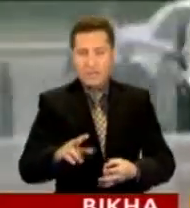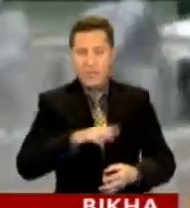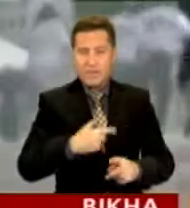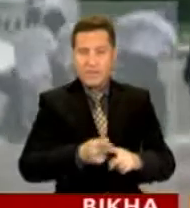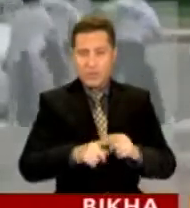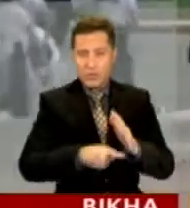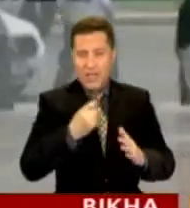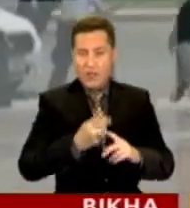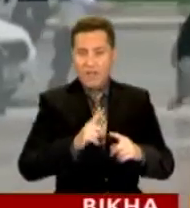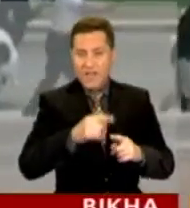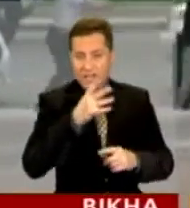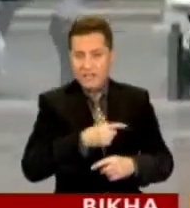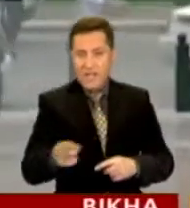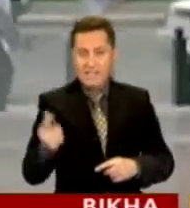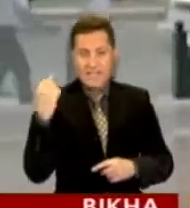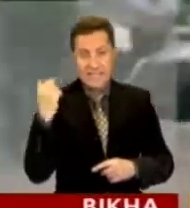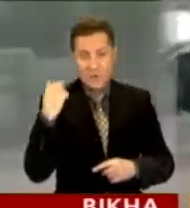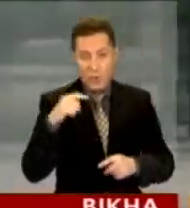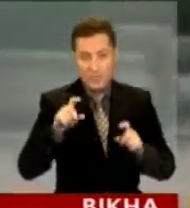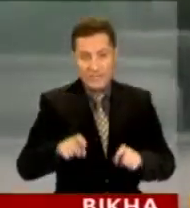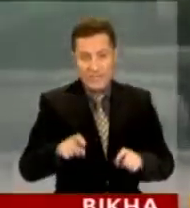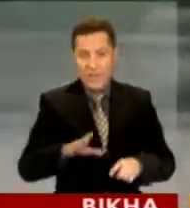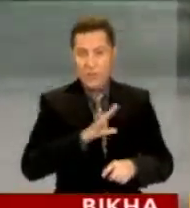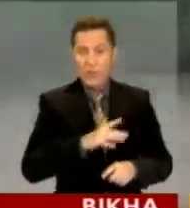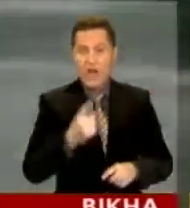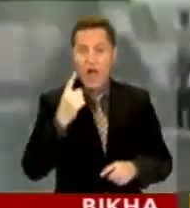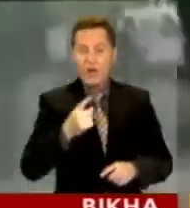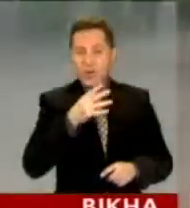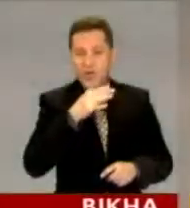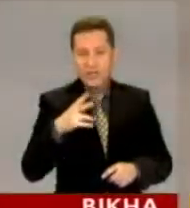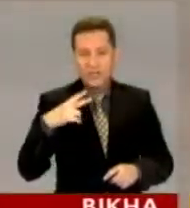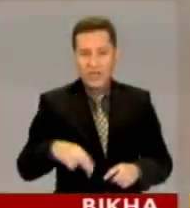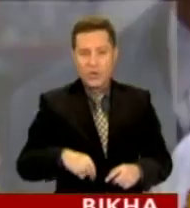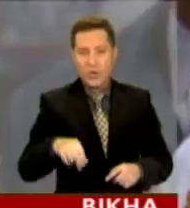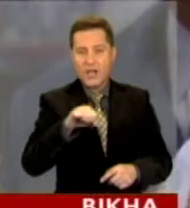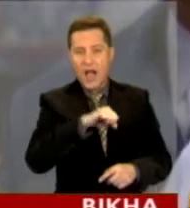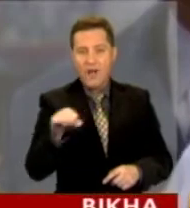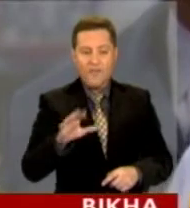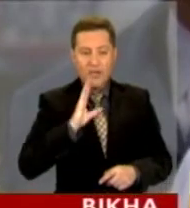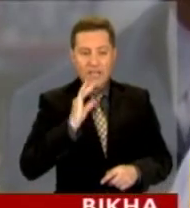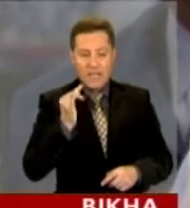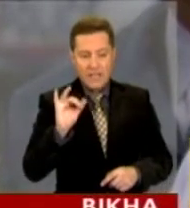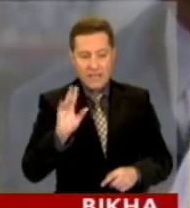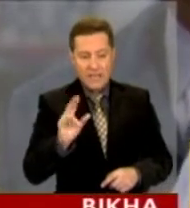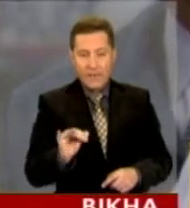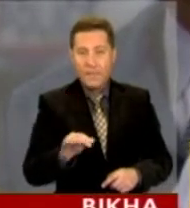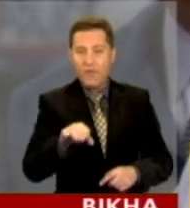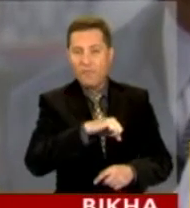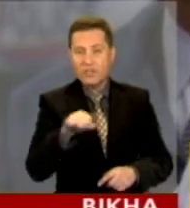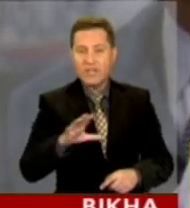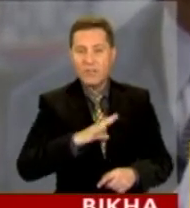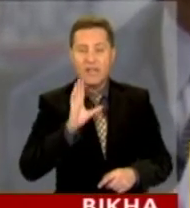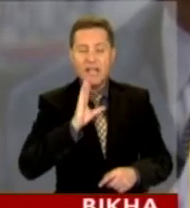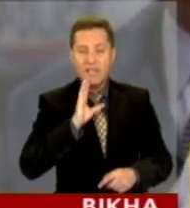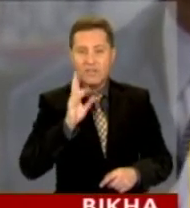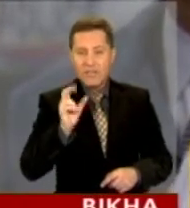з'ясують, увесь цей час на задньому сидінні в автівці була однорічна донька водійки. У машині була дівчинка